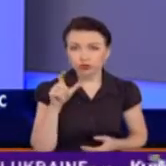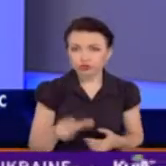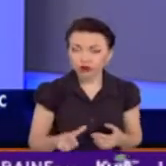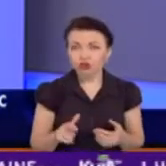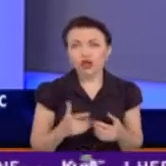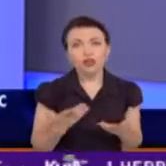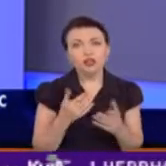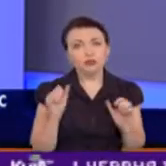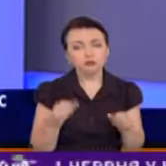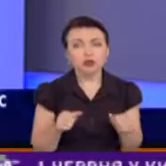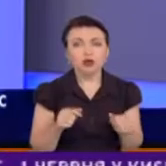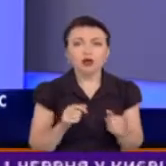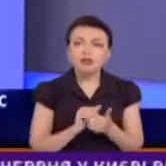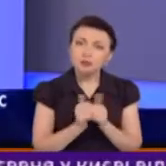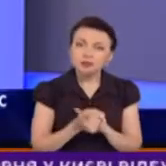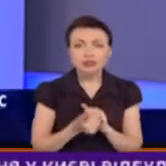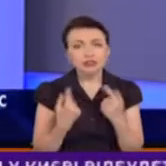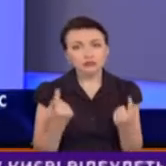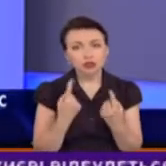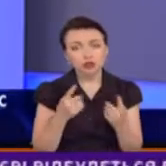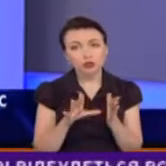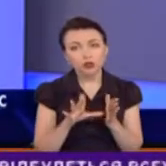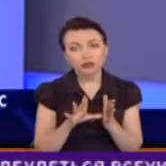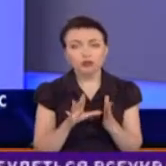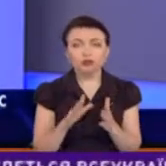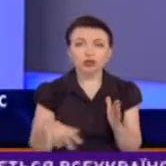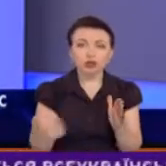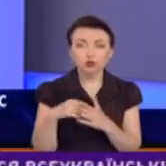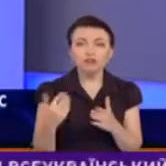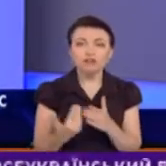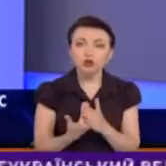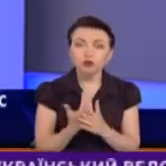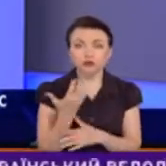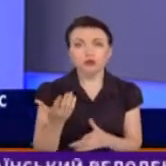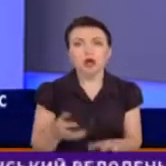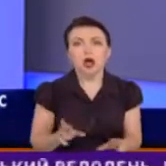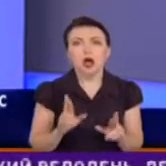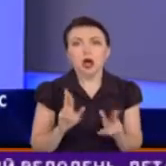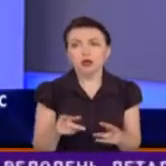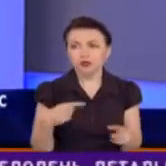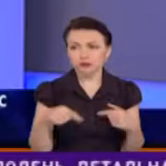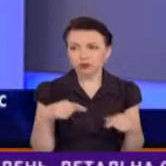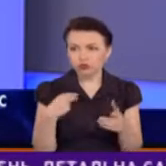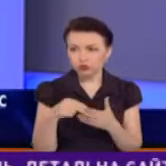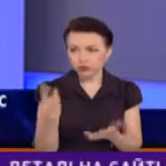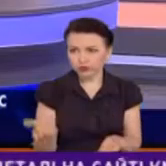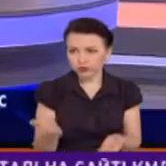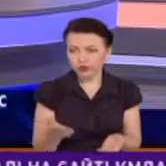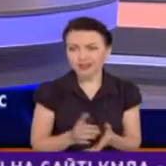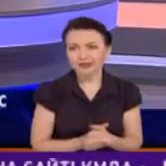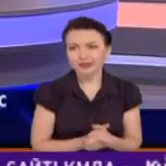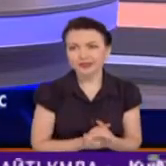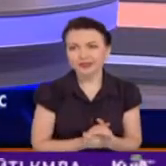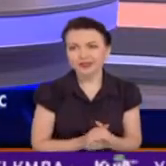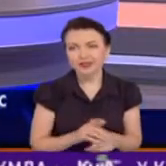міг масштабно замістити традиційну енергетику за рахунок відновлювальної. Так а як же буде тоді футболістів купувати? За що? Ні, ми ж